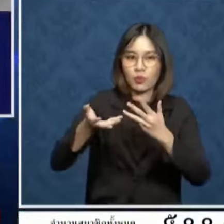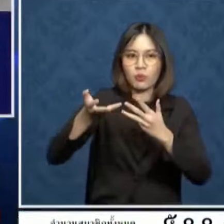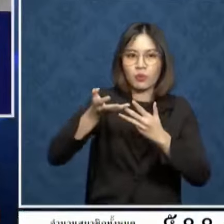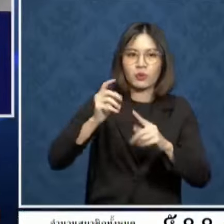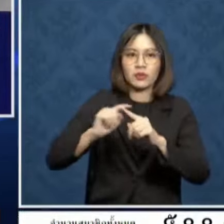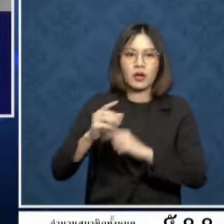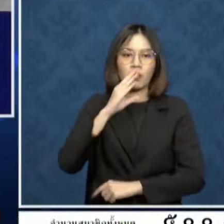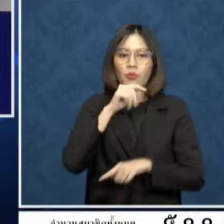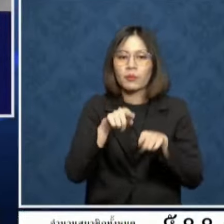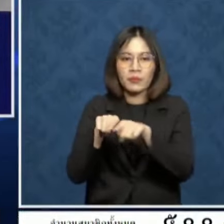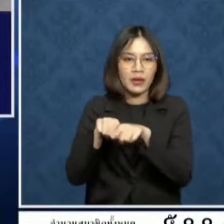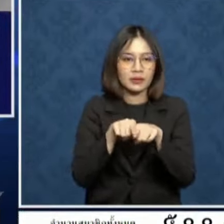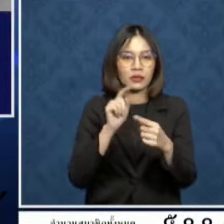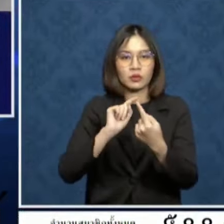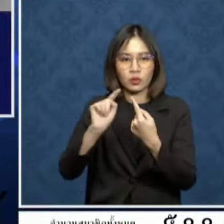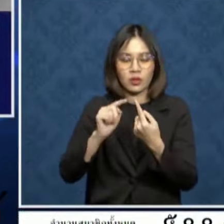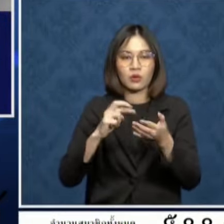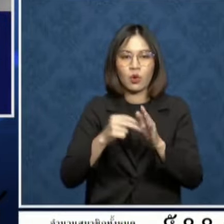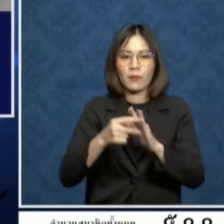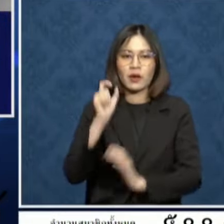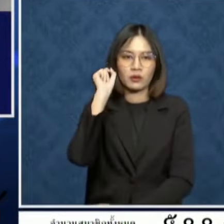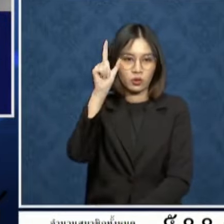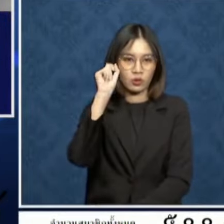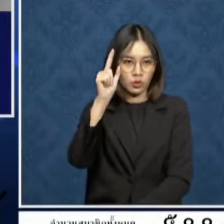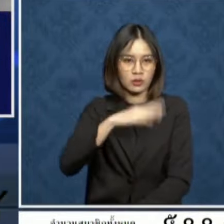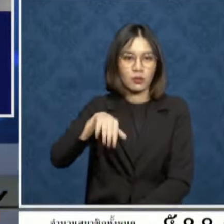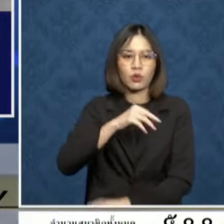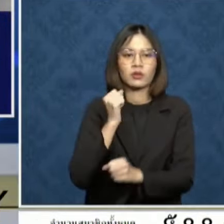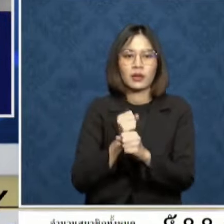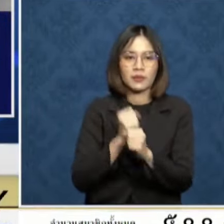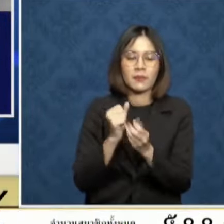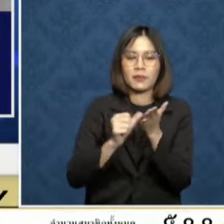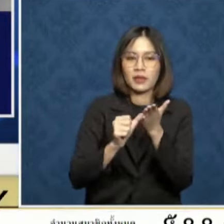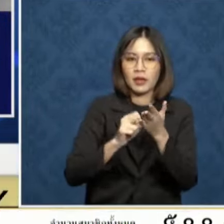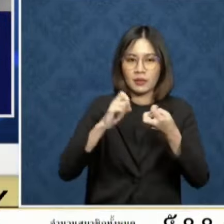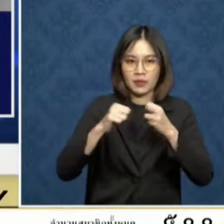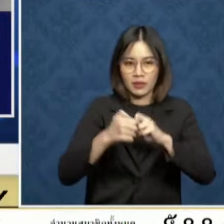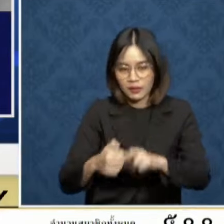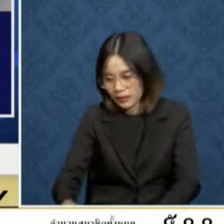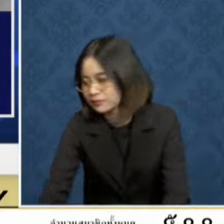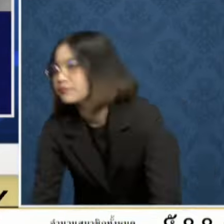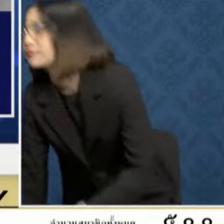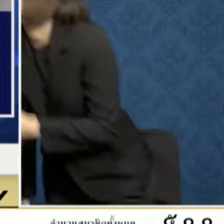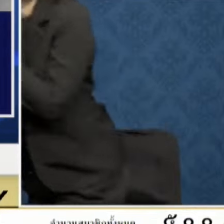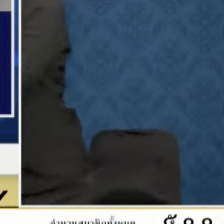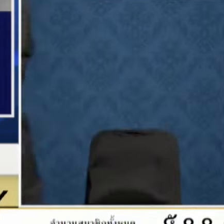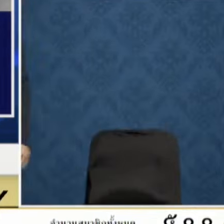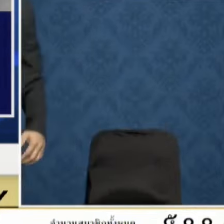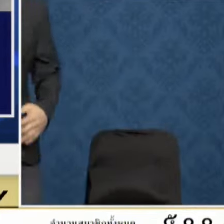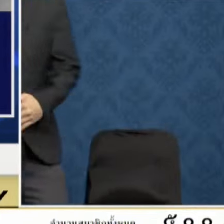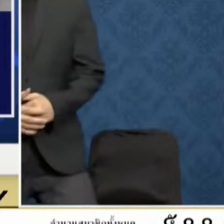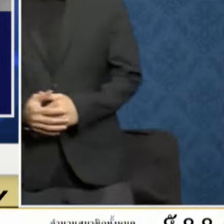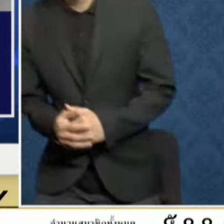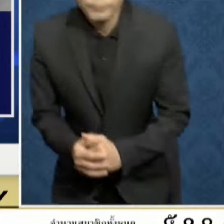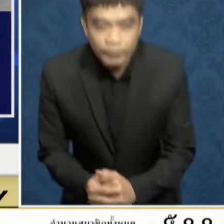ต่างพูดเป็นเสียงเดียวกันค่ะว่าเป็นสิ่งเร่งด่วนที่เราจะต้องทำและแก้ไขปัญญหาแต่ปัญหาหาของเราที่สำคัญ